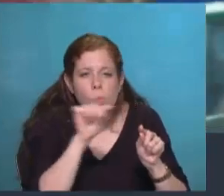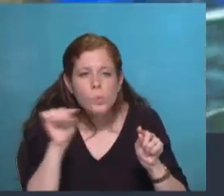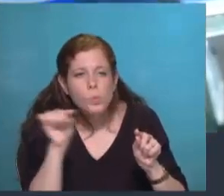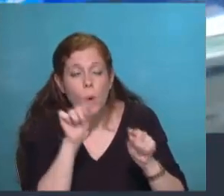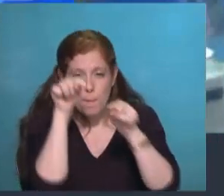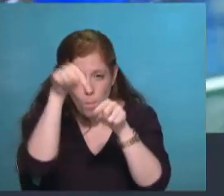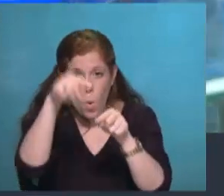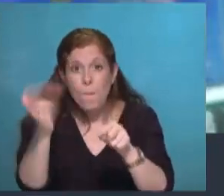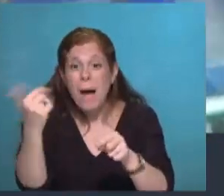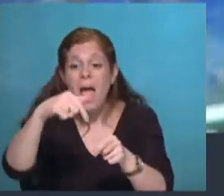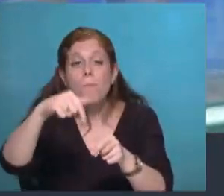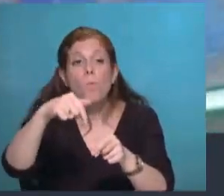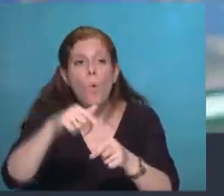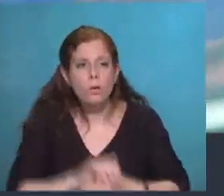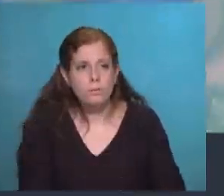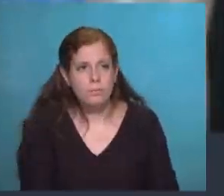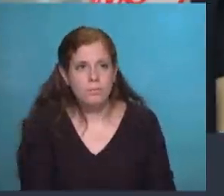פה מהר הבא, אחי.